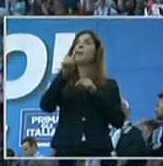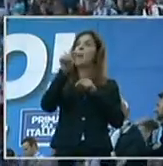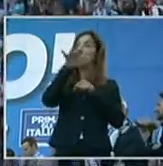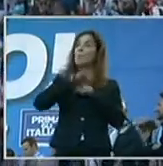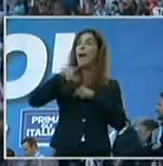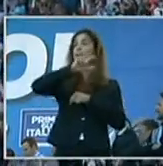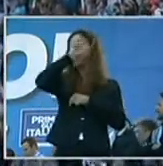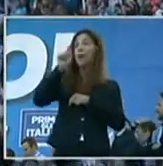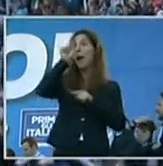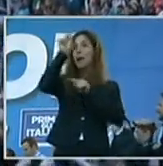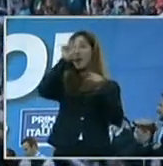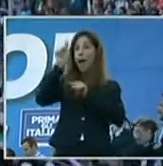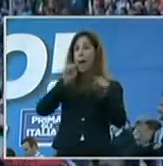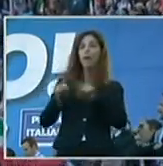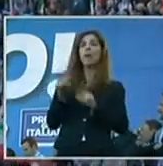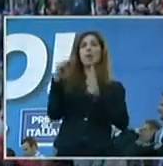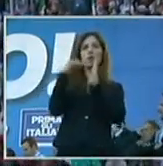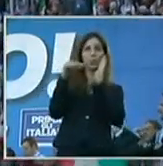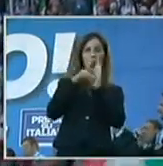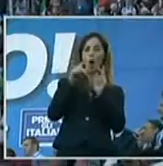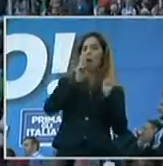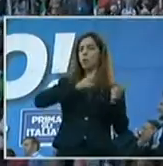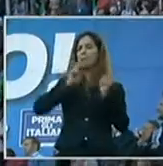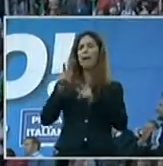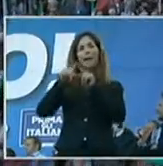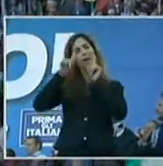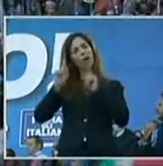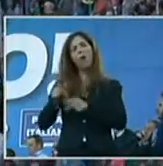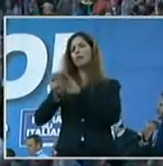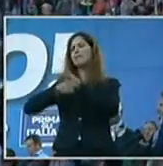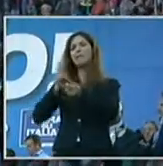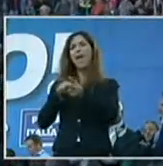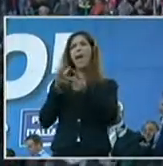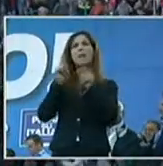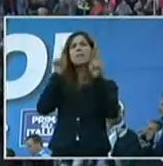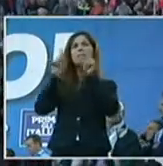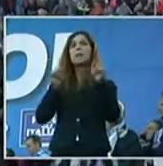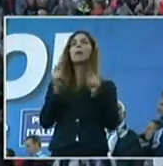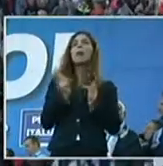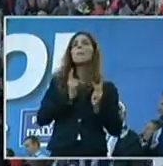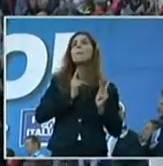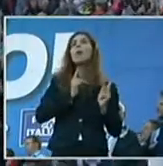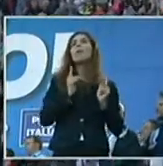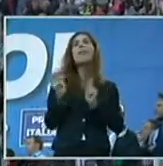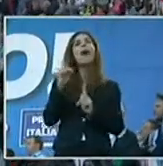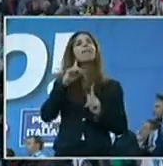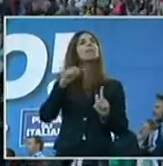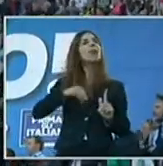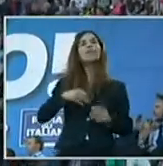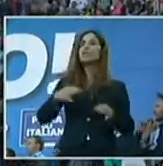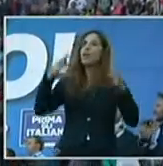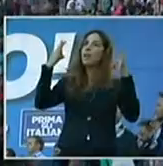italiane, nelle scuole, negli ospedali, nei negozi, sui treni, la certezza che